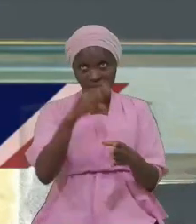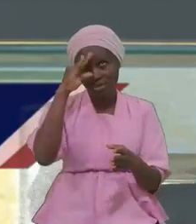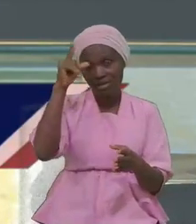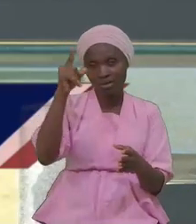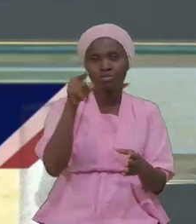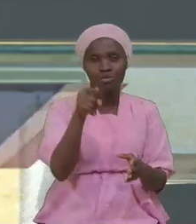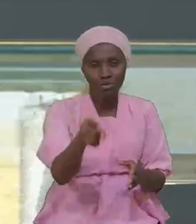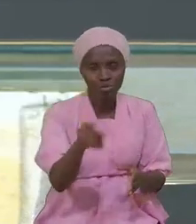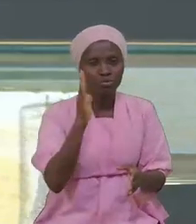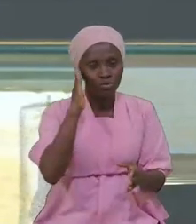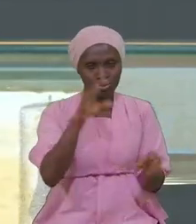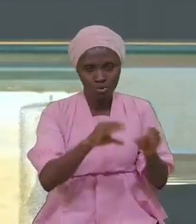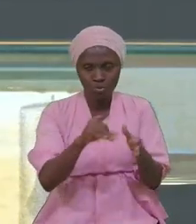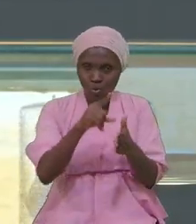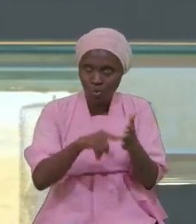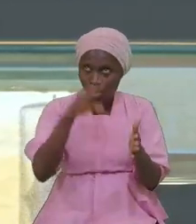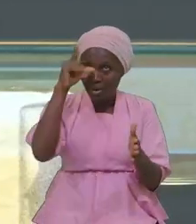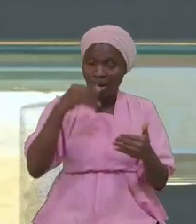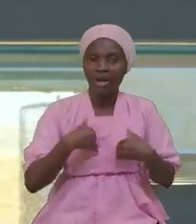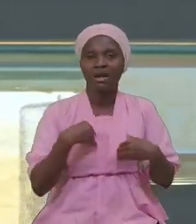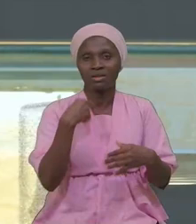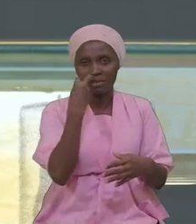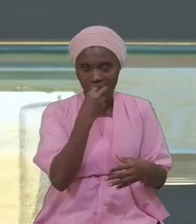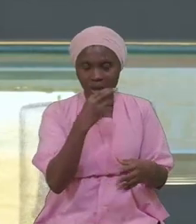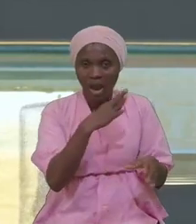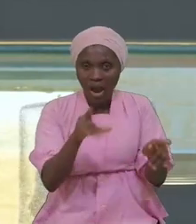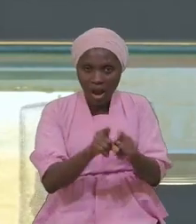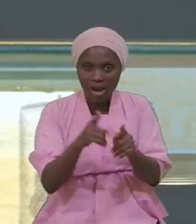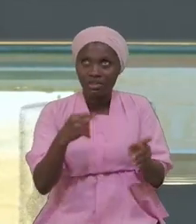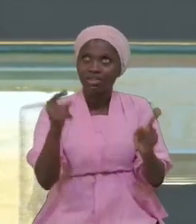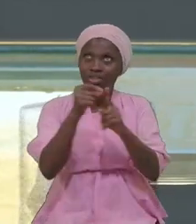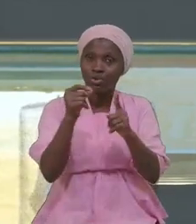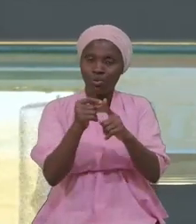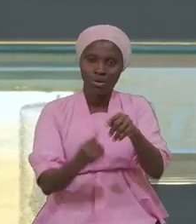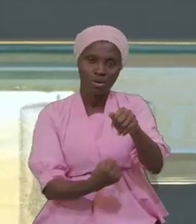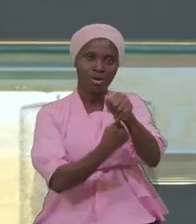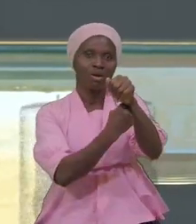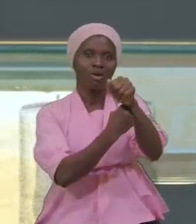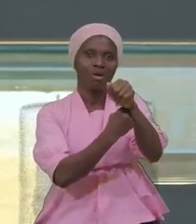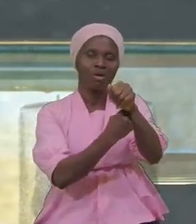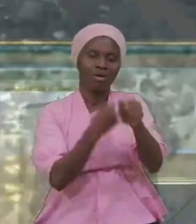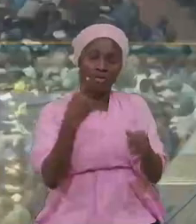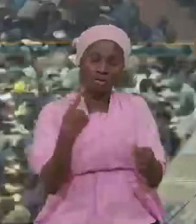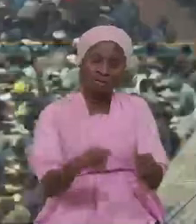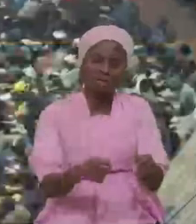dit comme l'œuvre qui accompagne la foi.